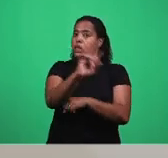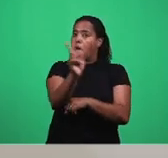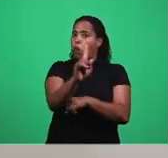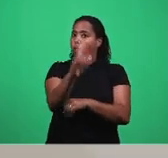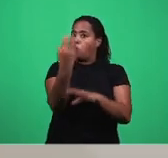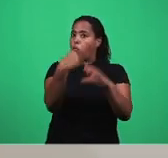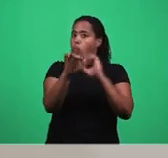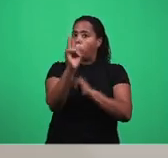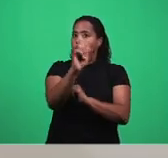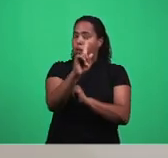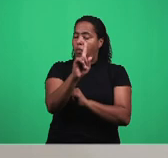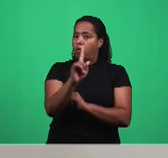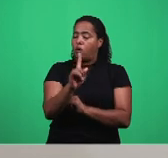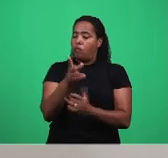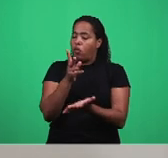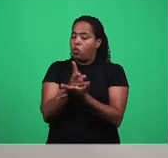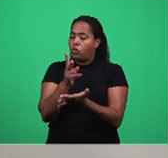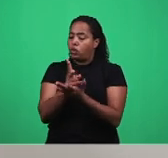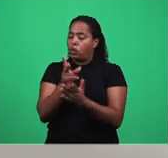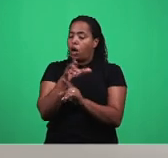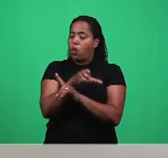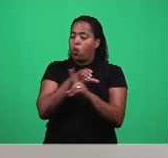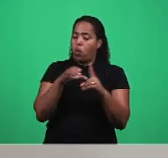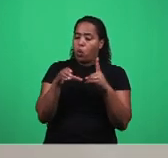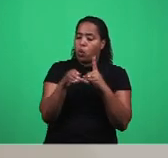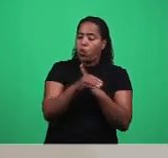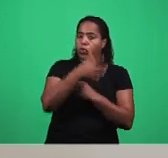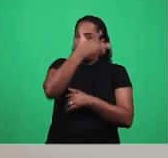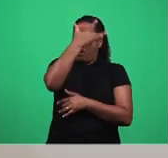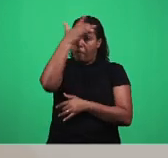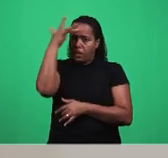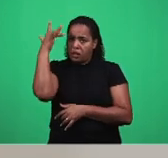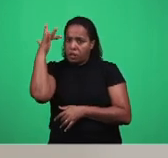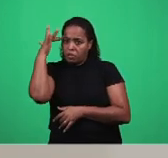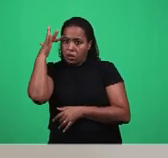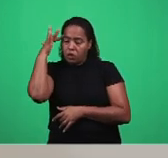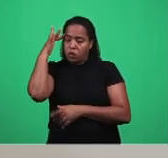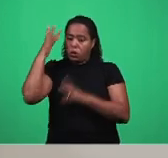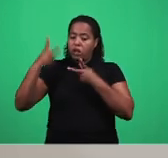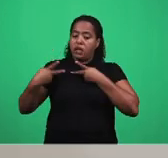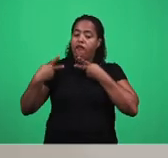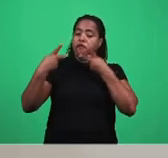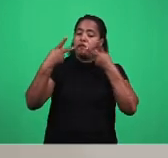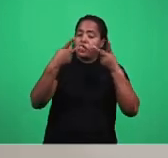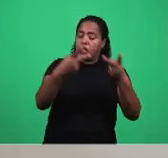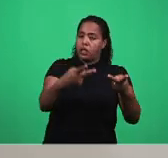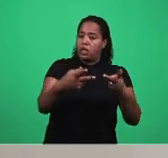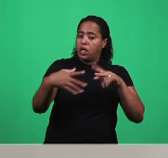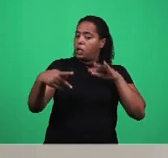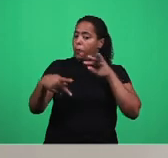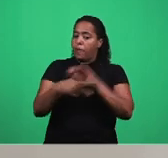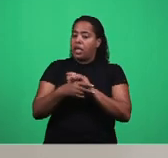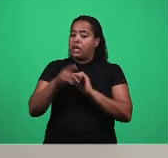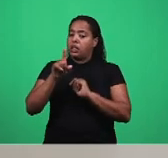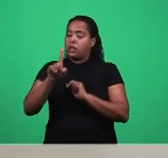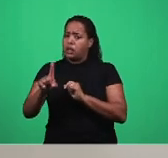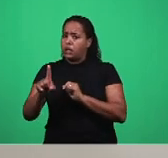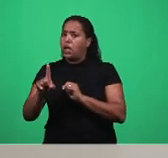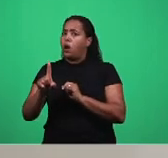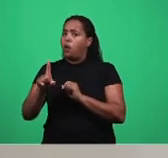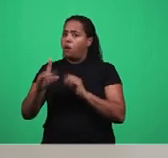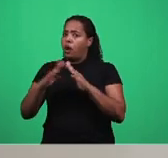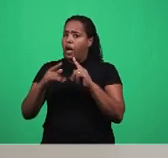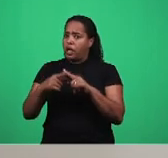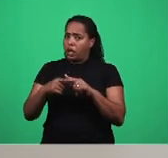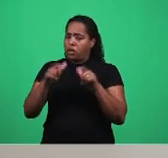pour les visiteurs qui nous sont de l'église locale. Donc, les visiteurs généraux qui sont au Brésil, dans le monde, en Europe, dans